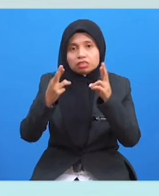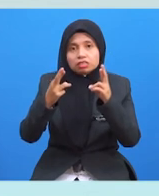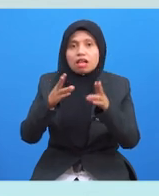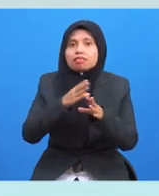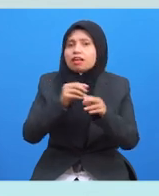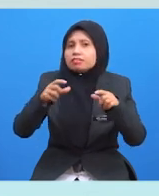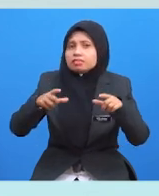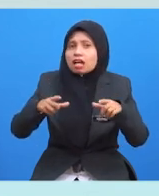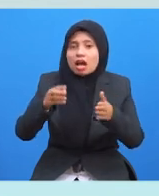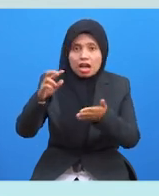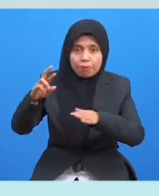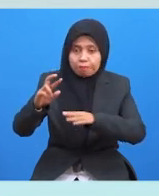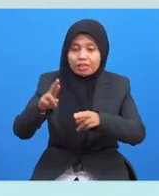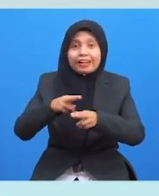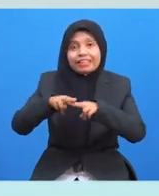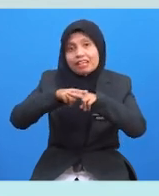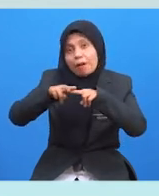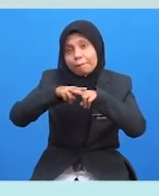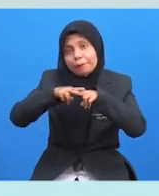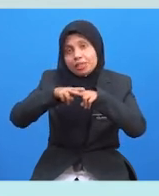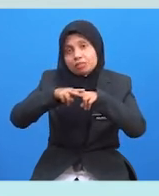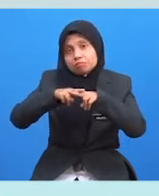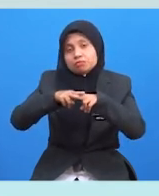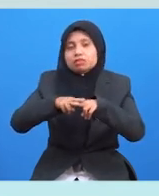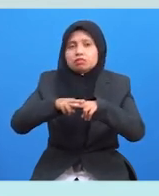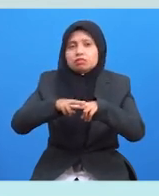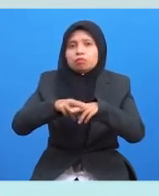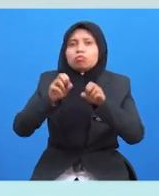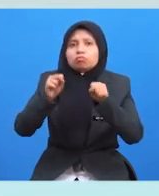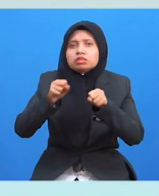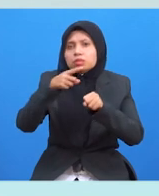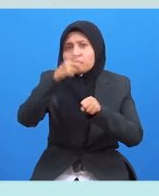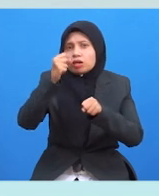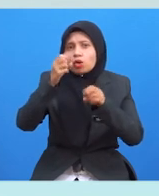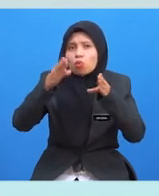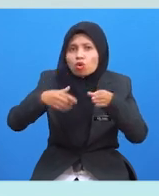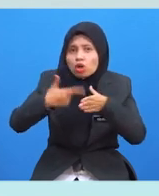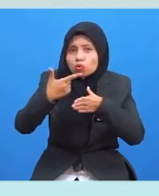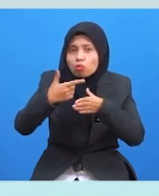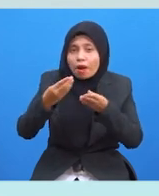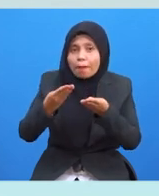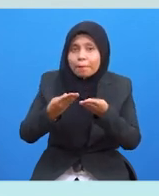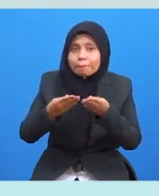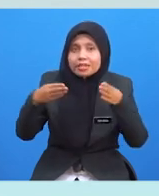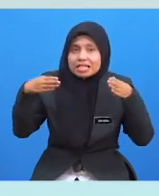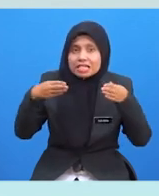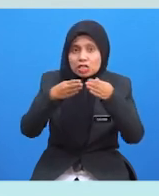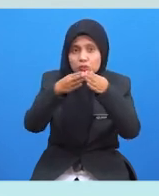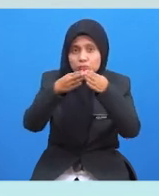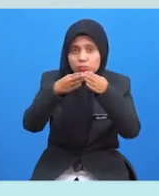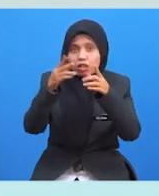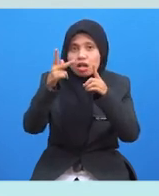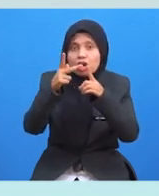dan landasan kereta api, menarik pelabur asing dan memberi tumpuan